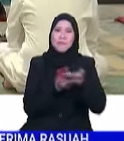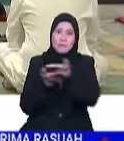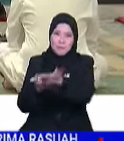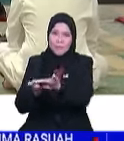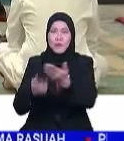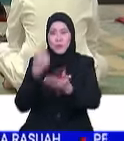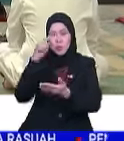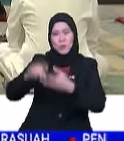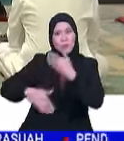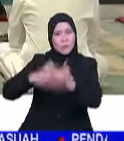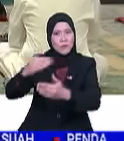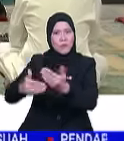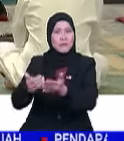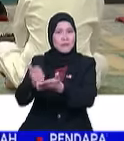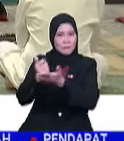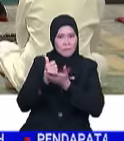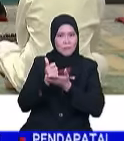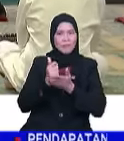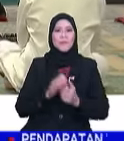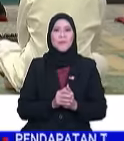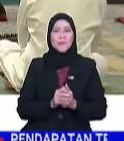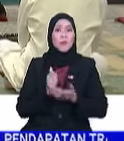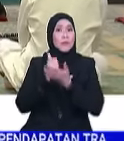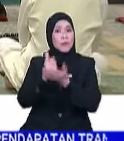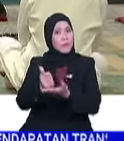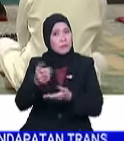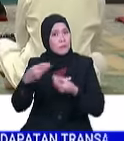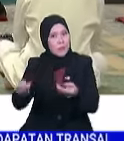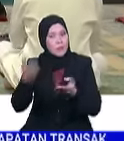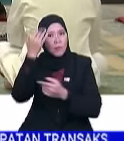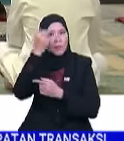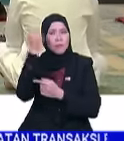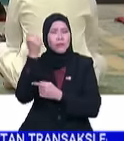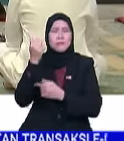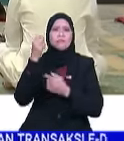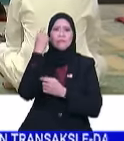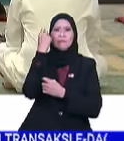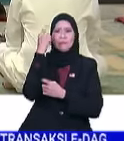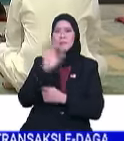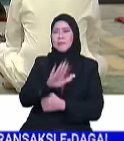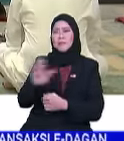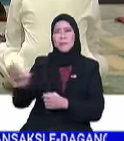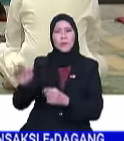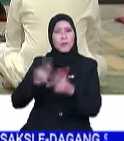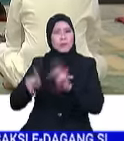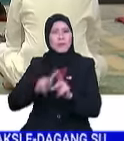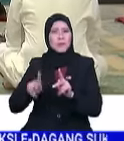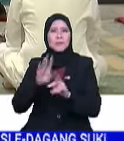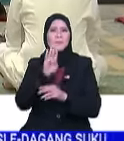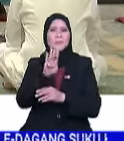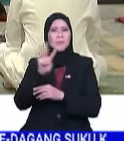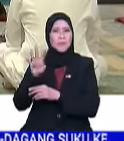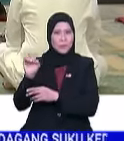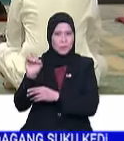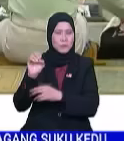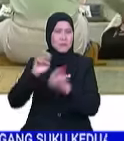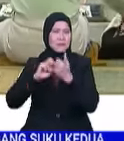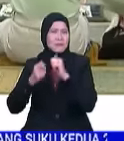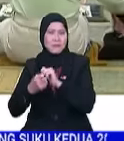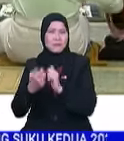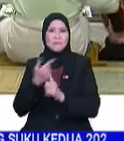bagi proses permohonan bantuan itu. Bantuan diberi kerana memahami situasi yang dihadapi penduduk terutama golongan B40